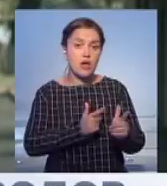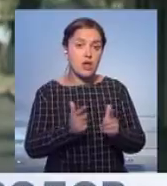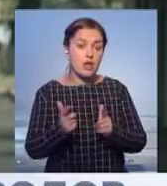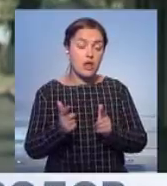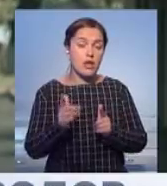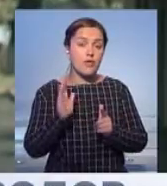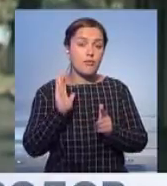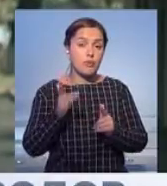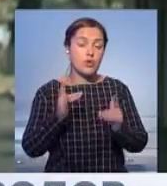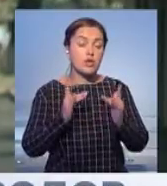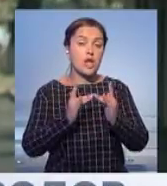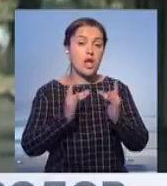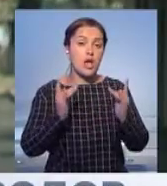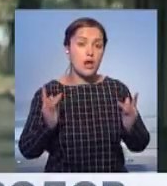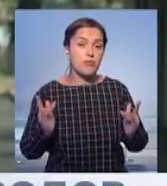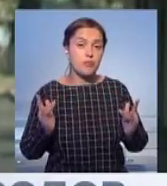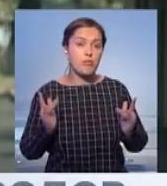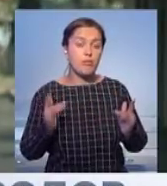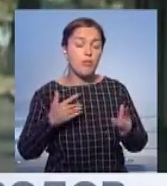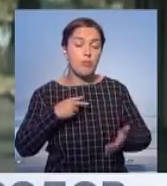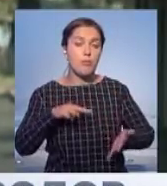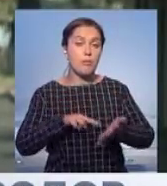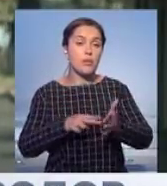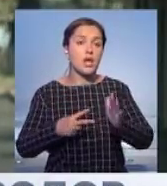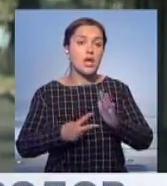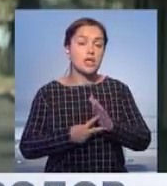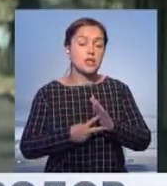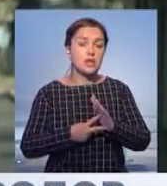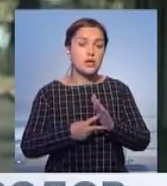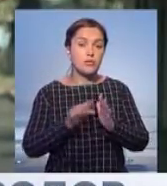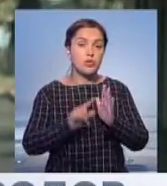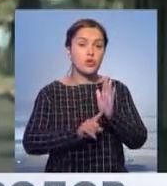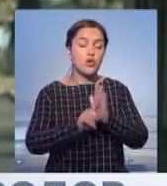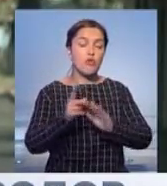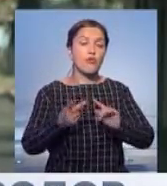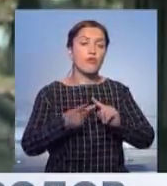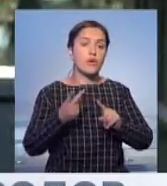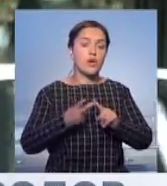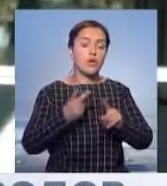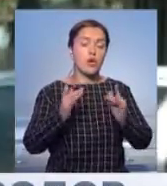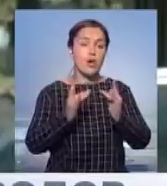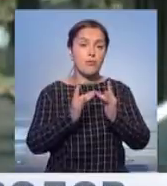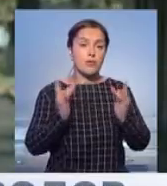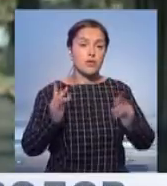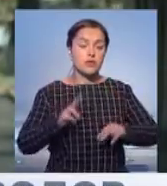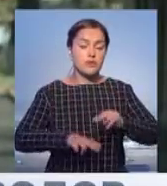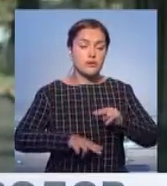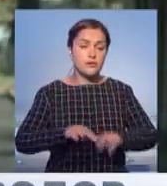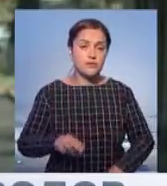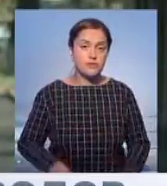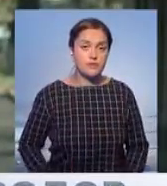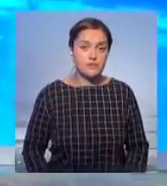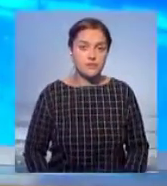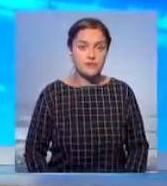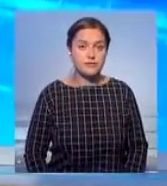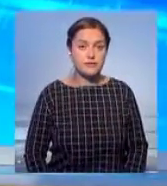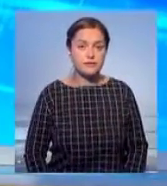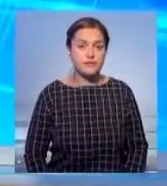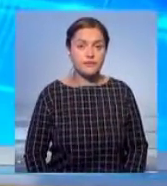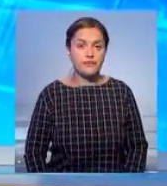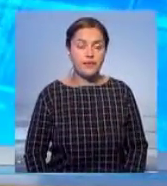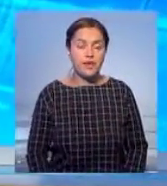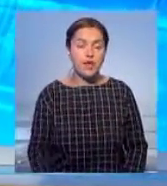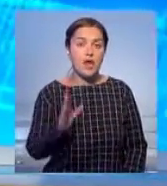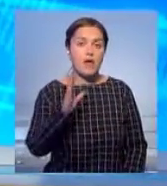Деповского путепровода мы планируем начать демонтаж Омеговского.